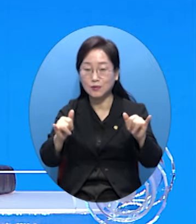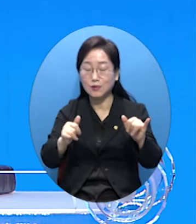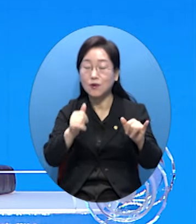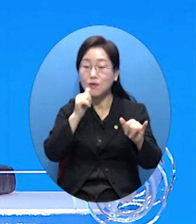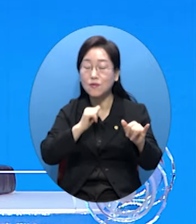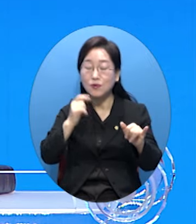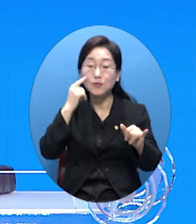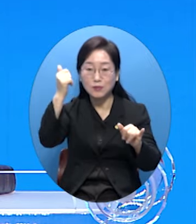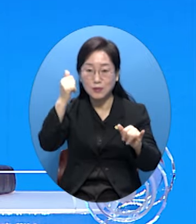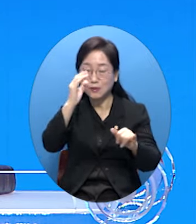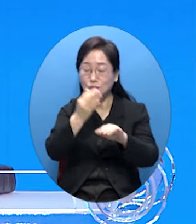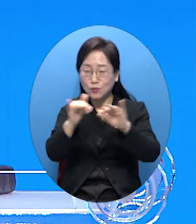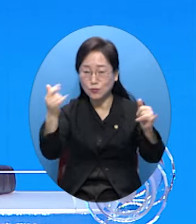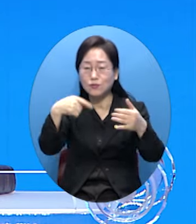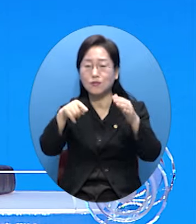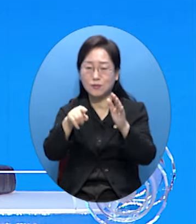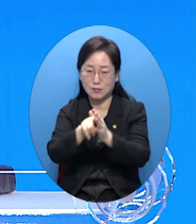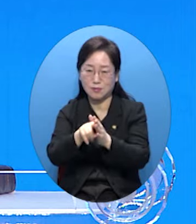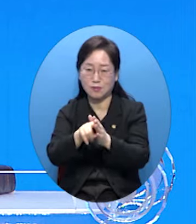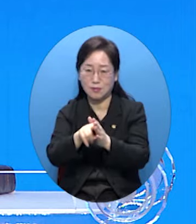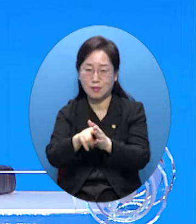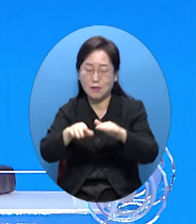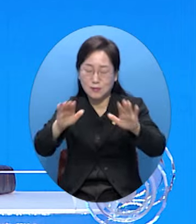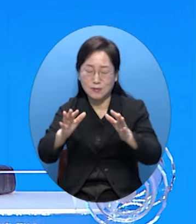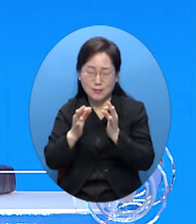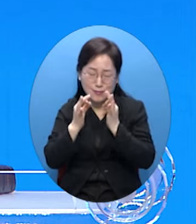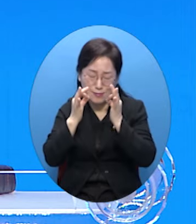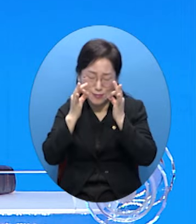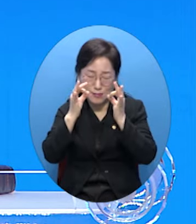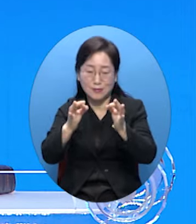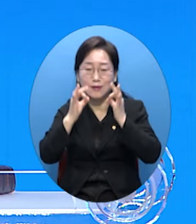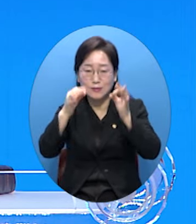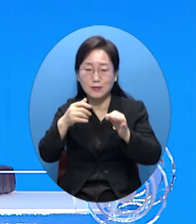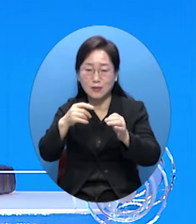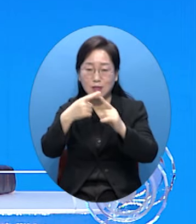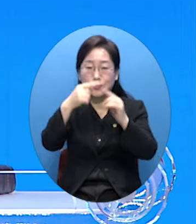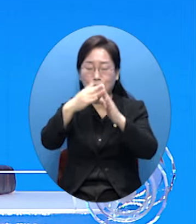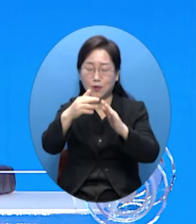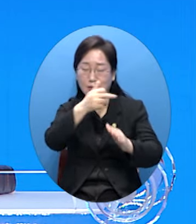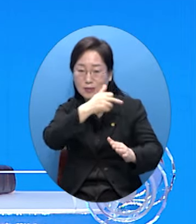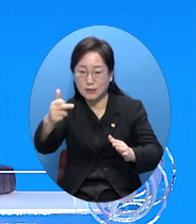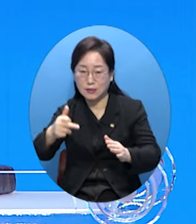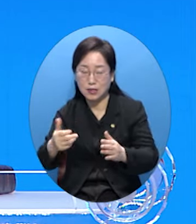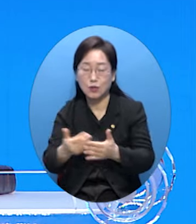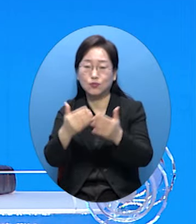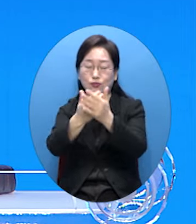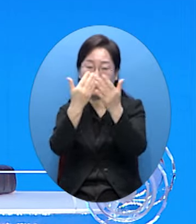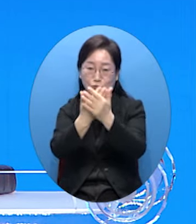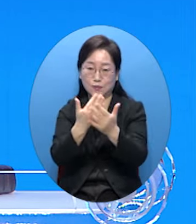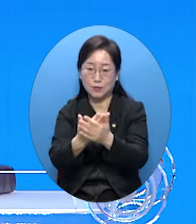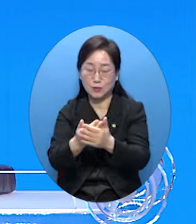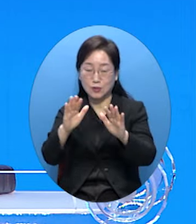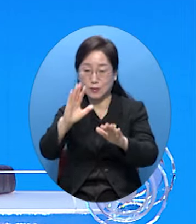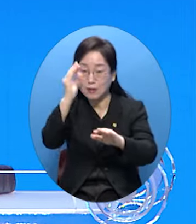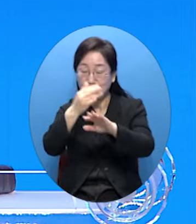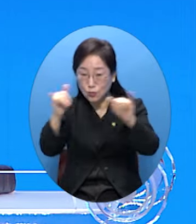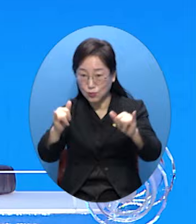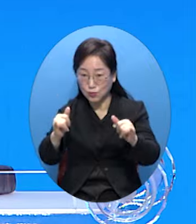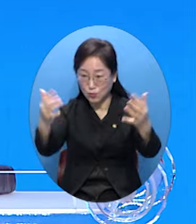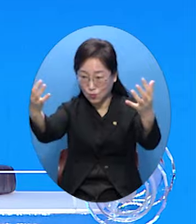목사님 성도님들에서 우리 아침에 같이 간절히 시티 하베스트 교회 큰 부흥과 이번에 여기를 다녀가는 400여